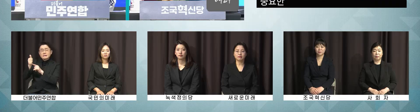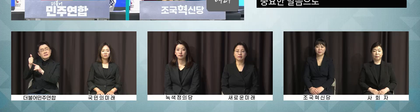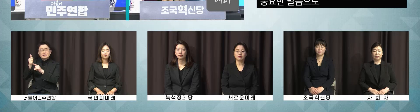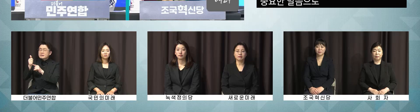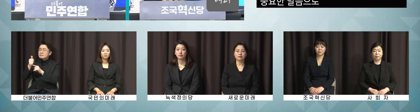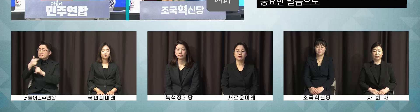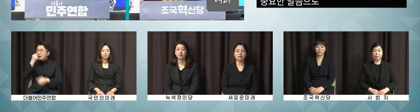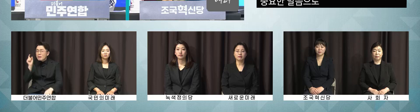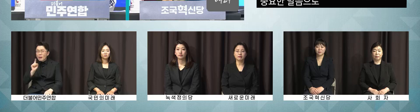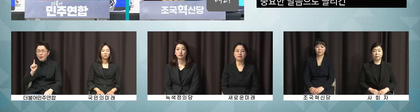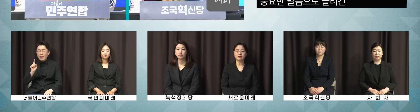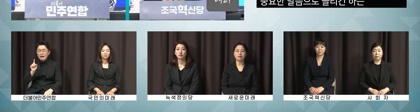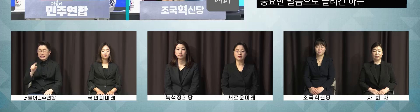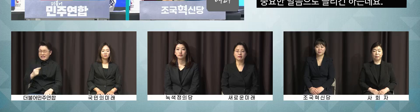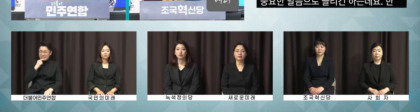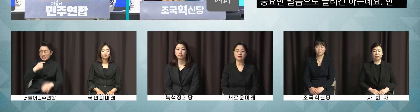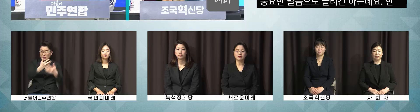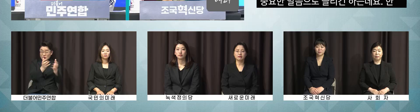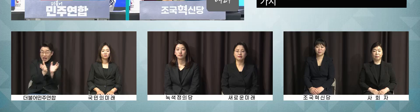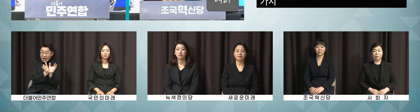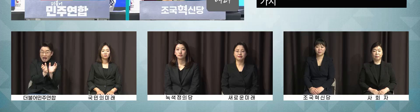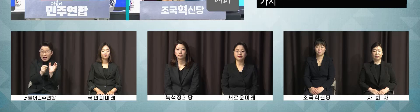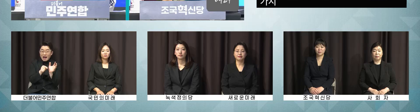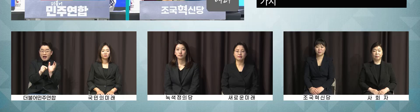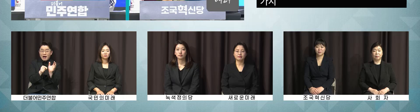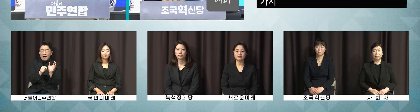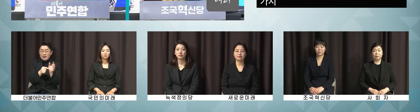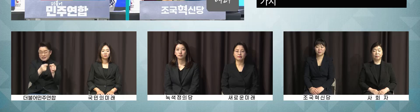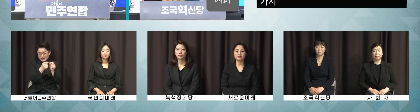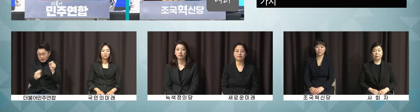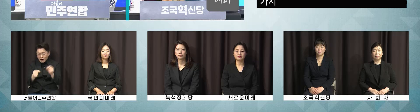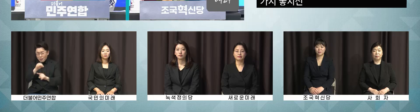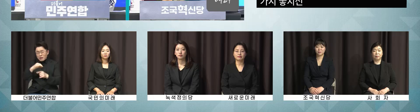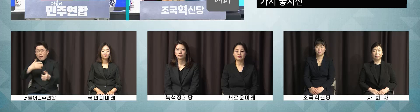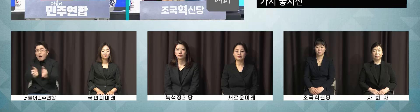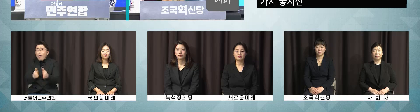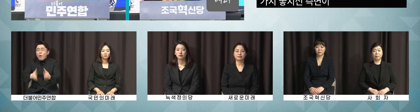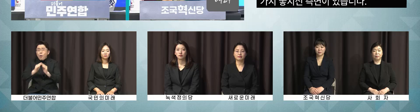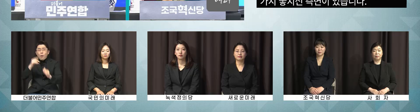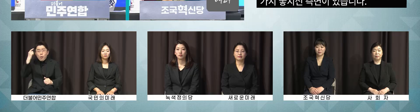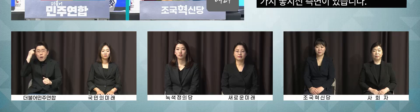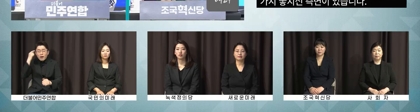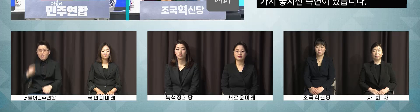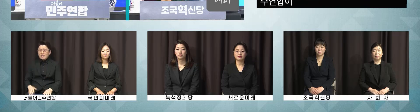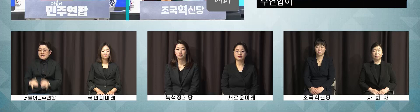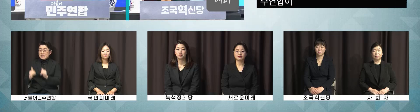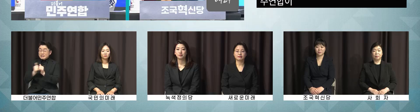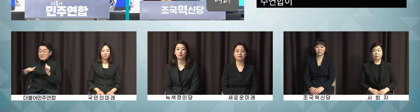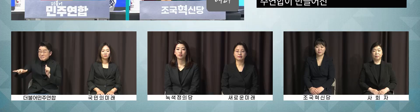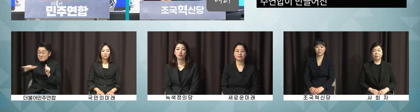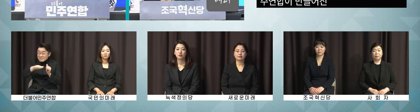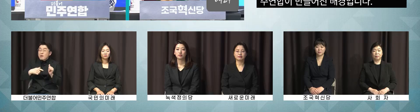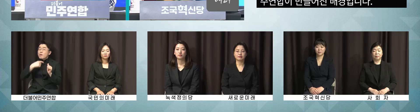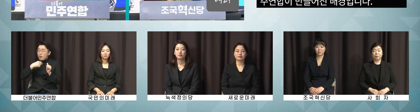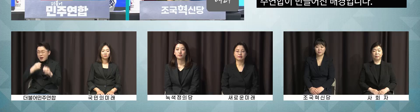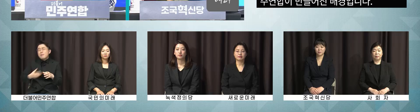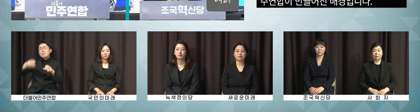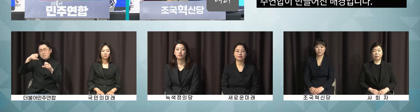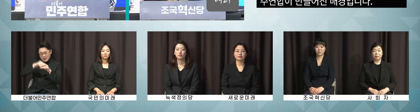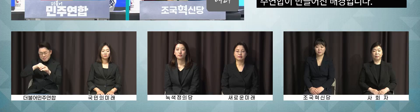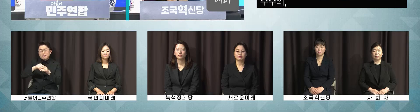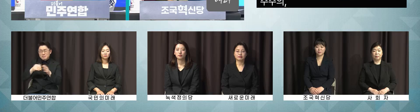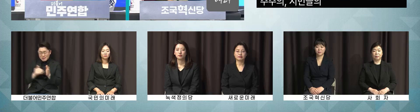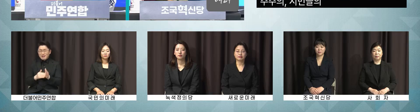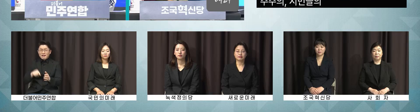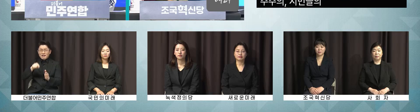그게 우리 바로 더불어민주연합이 만들어진 배경입니다. 국회가 대의민주주의, 즉 시민의 뜻과 시민의